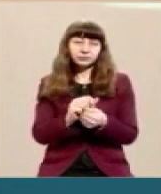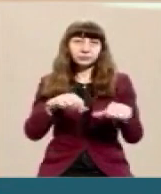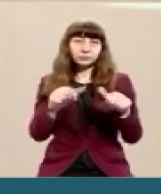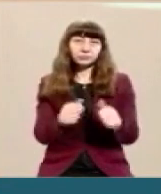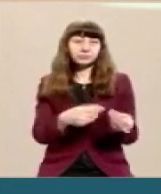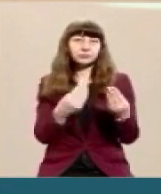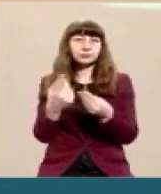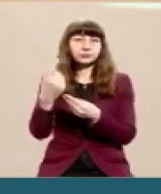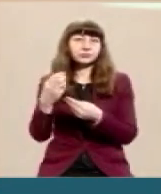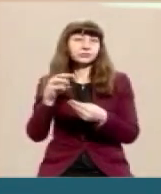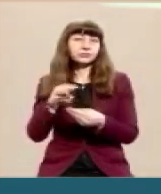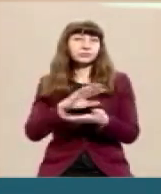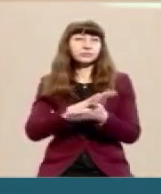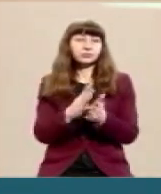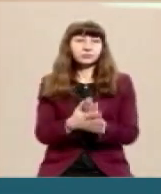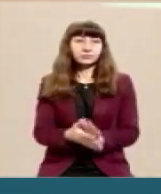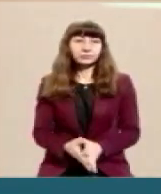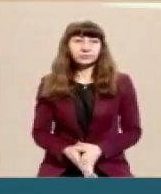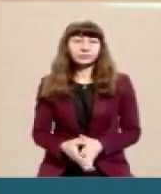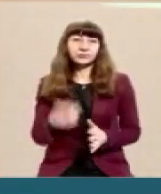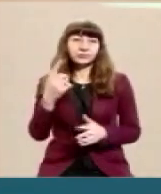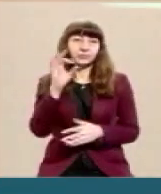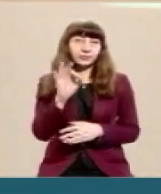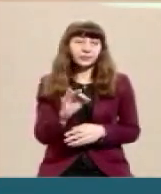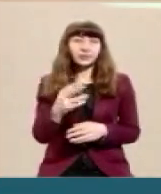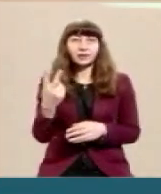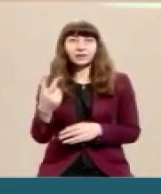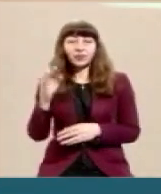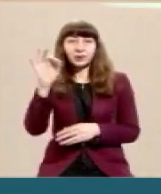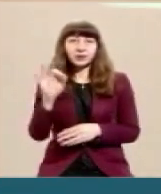услуг или 1% от общего количества оказанных. Из них 2% или